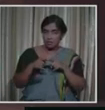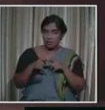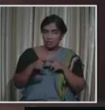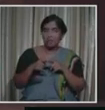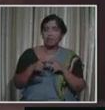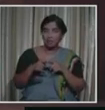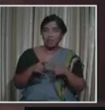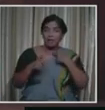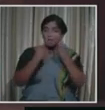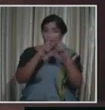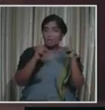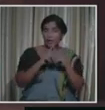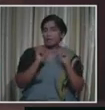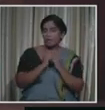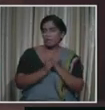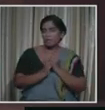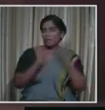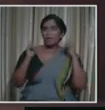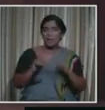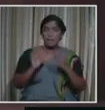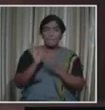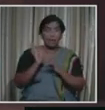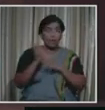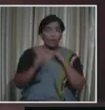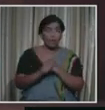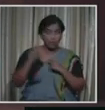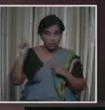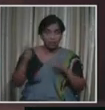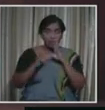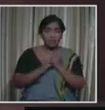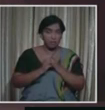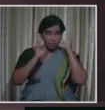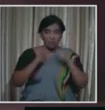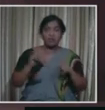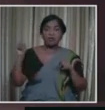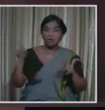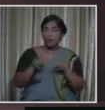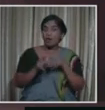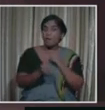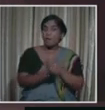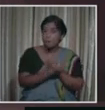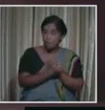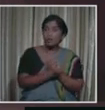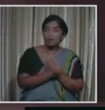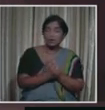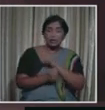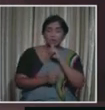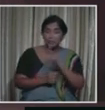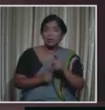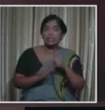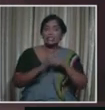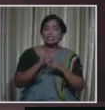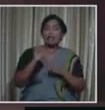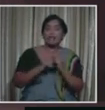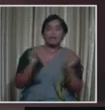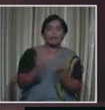ekau pe vivida karin pupuran patang kat tap, api dekah miriani di. Miriani itu mereka pipur wad pas se, evelah polis sebut dia perasan naran tunggu muka dikiwe, mereka JP wad